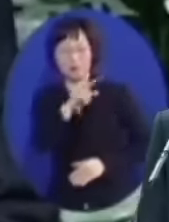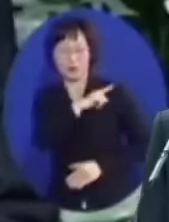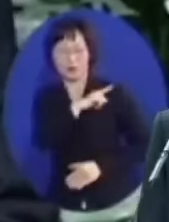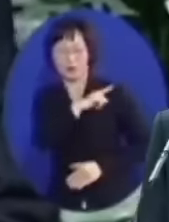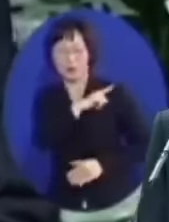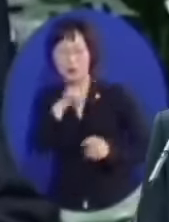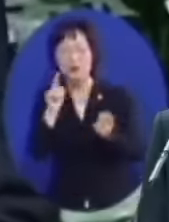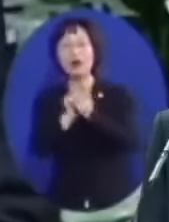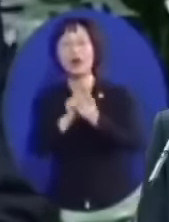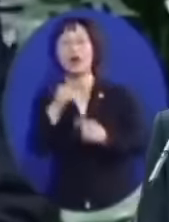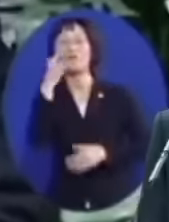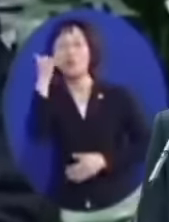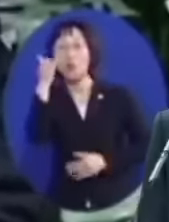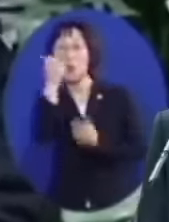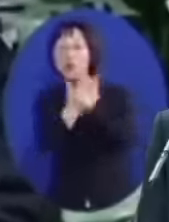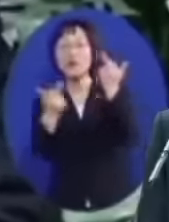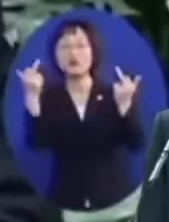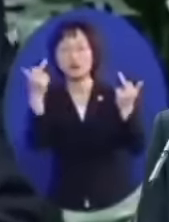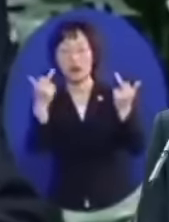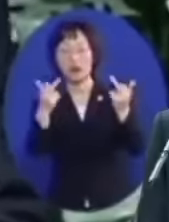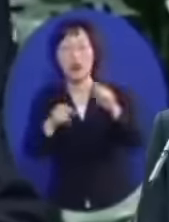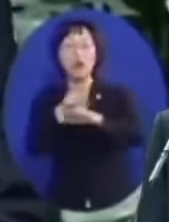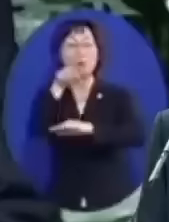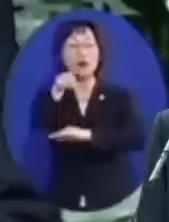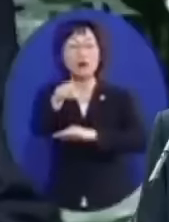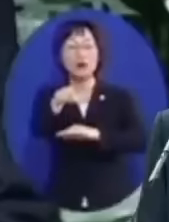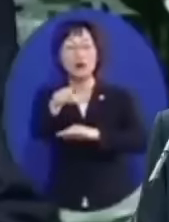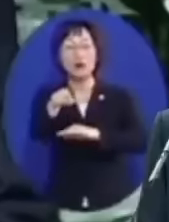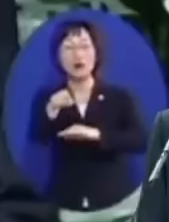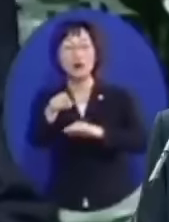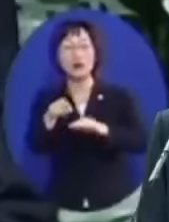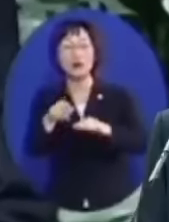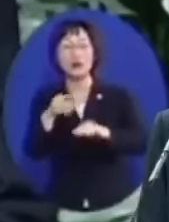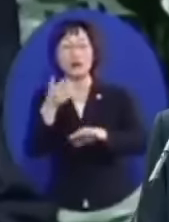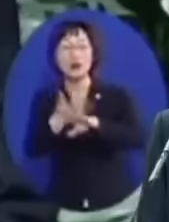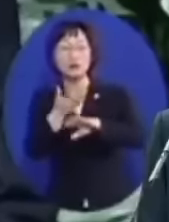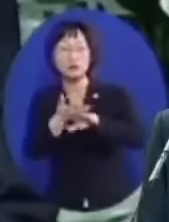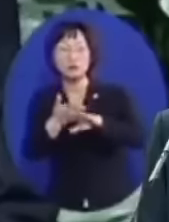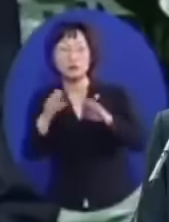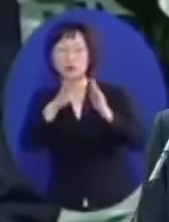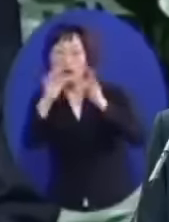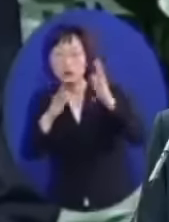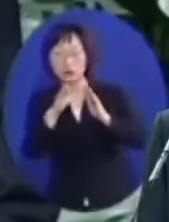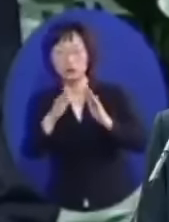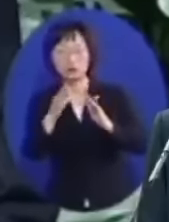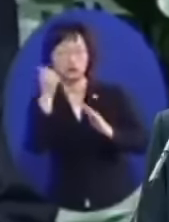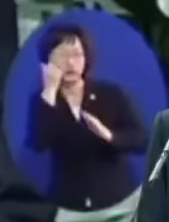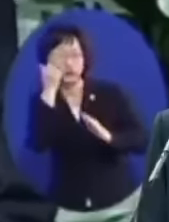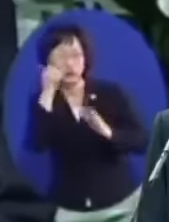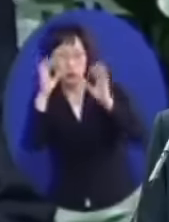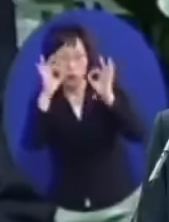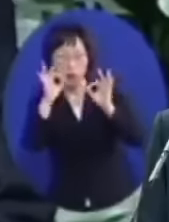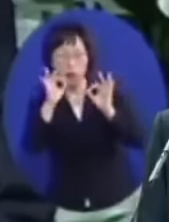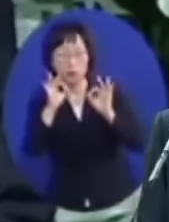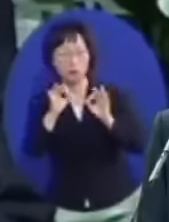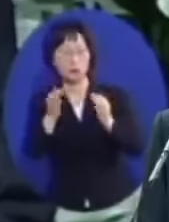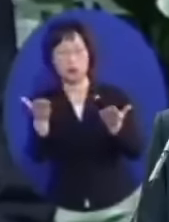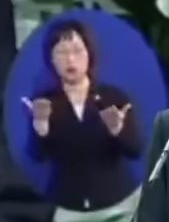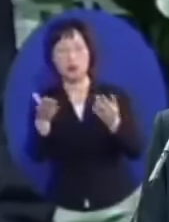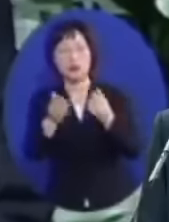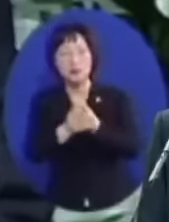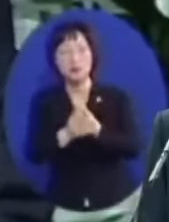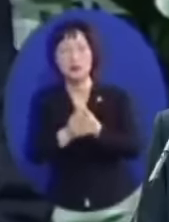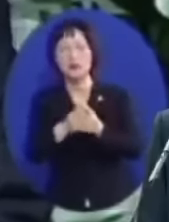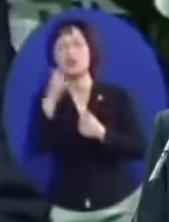형제들이고 어디 밖에 나가서 다른 가정과 다른 생활을 별로 본 적이 없으니까 부모님 신앙을 따르는